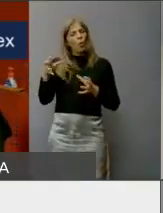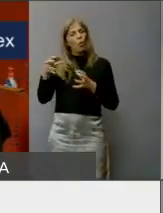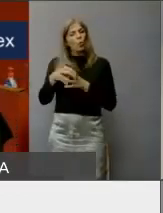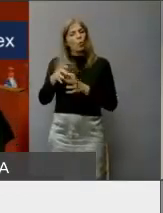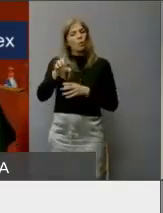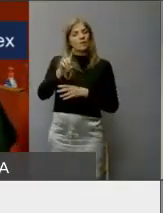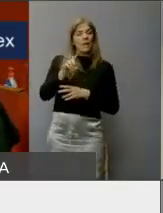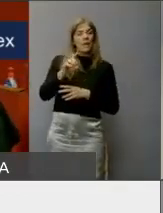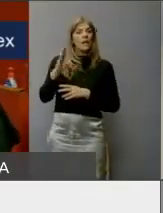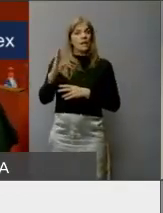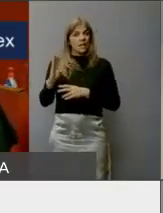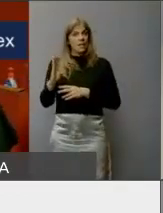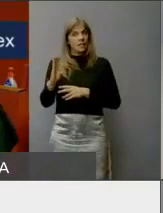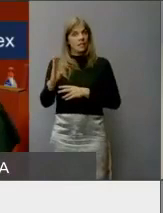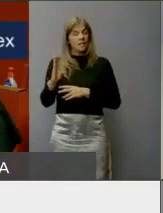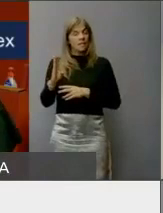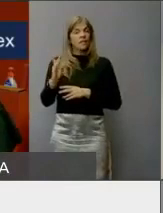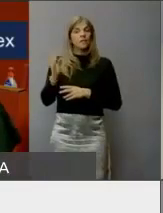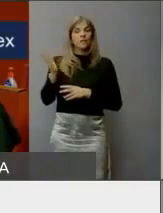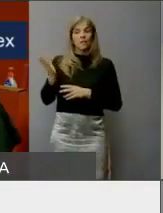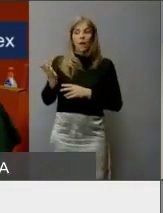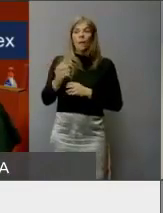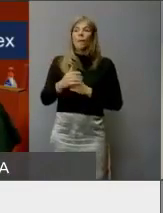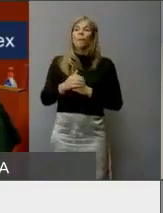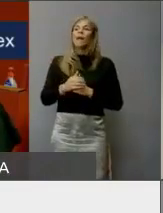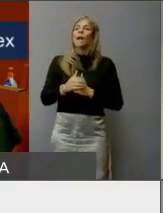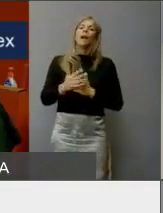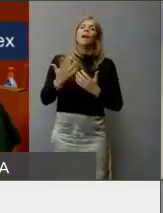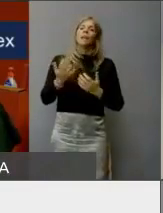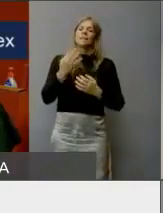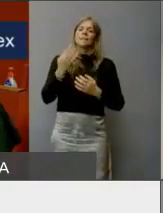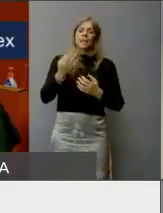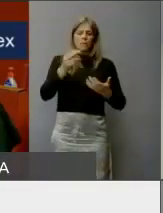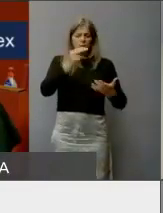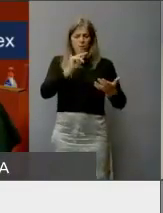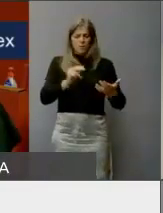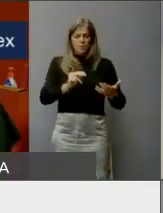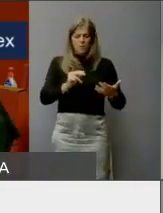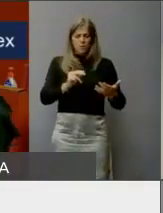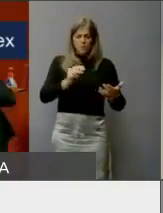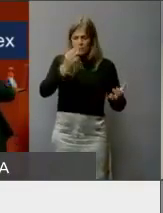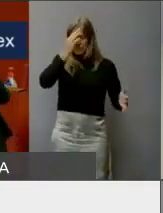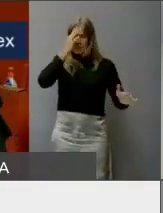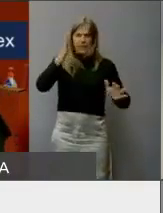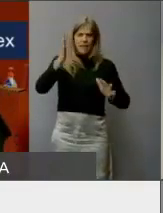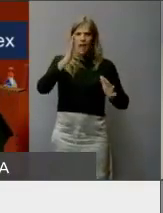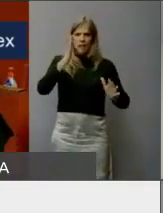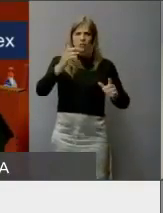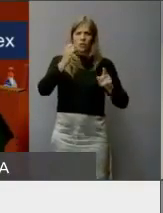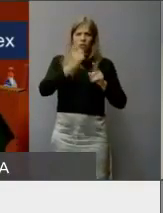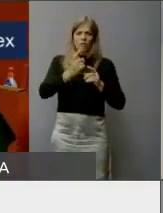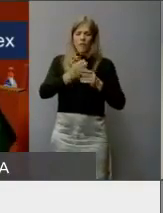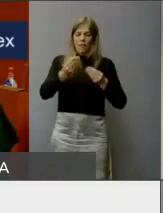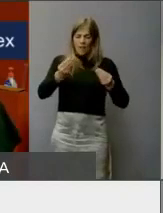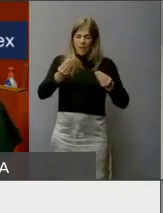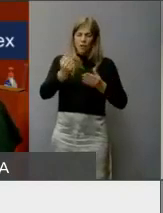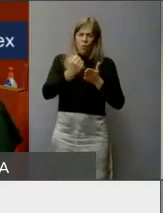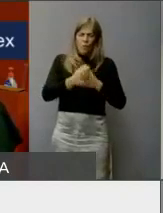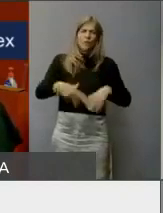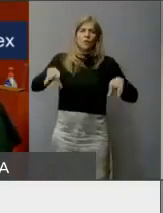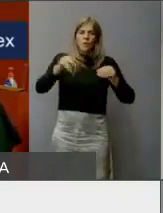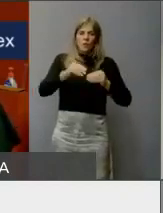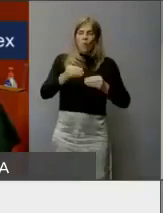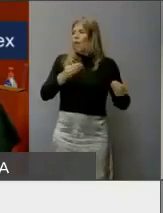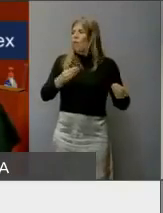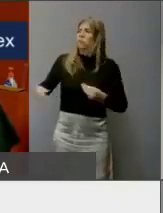benedictis di direzione italia tutte le volte che mandava era un disastro perché dovevamo fare il giro di tutti i capigruppo e magari anche dei